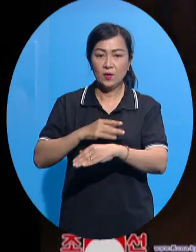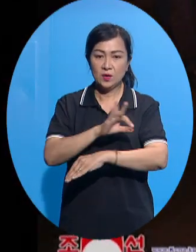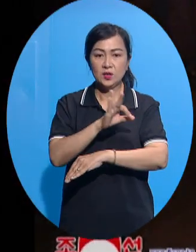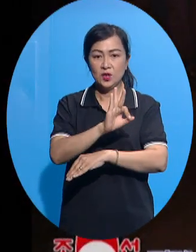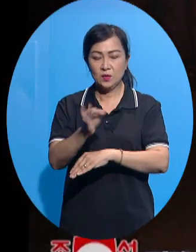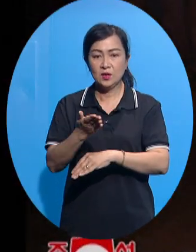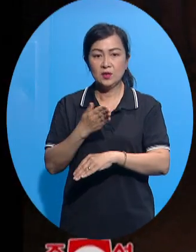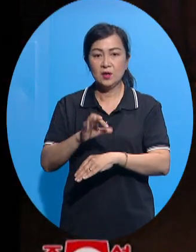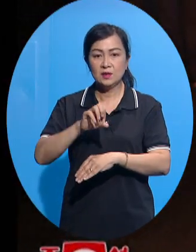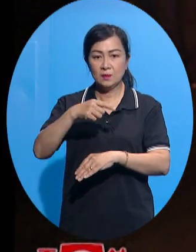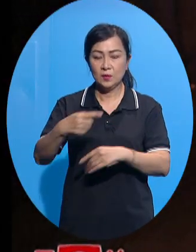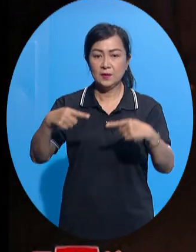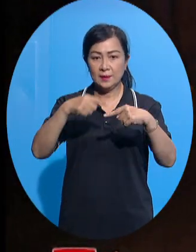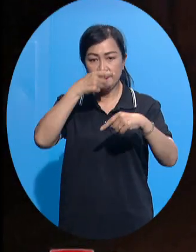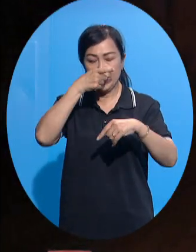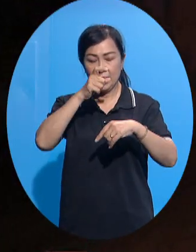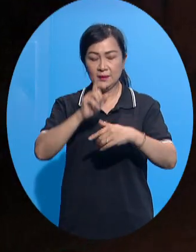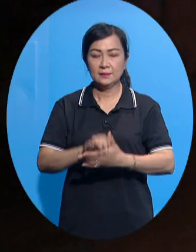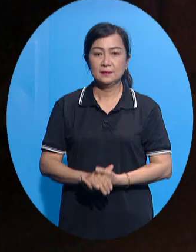Triều Tiên cho son hui đến thăm Nga